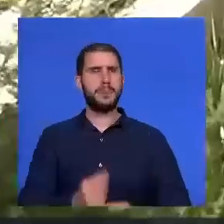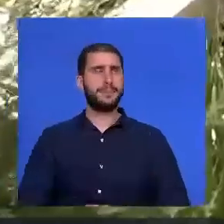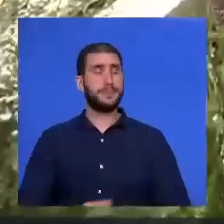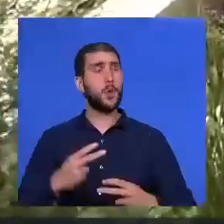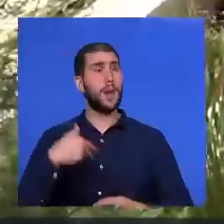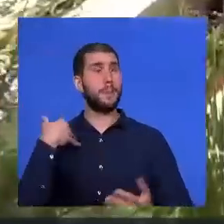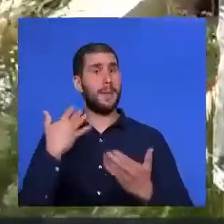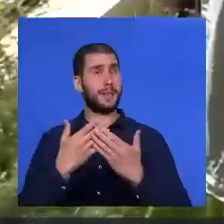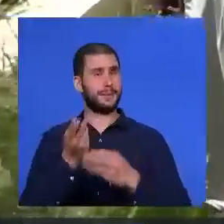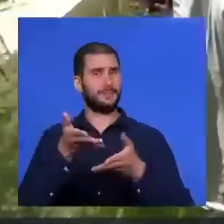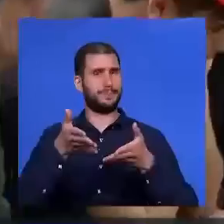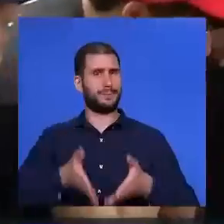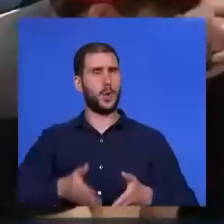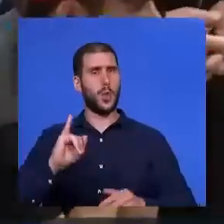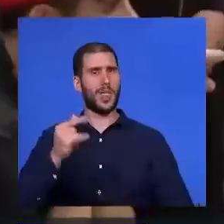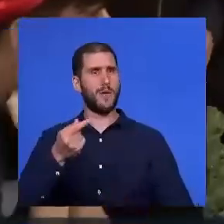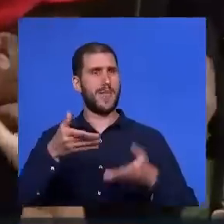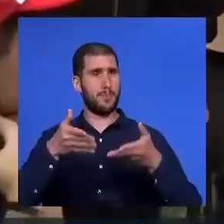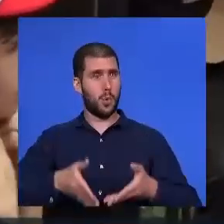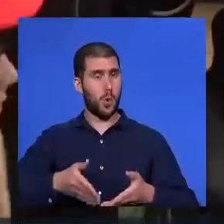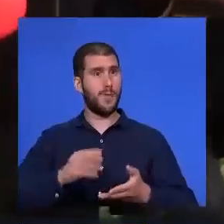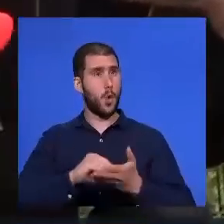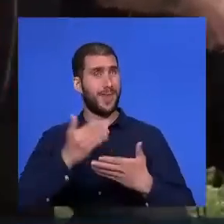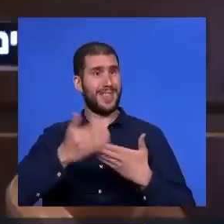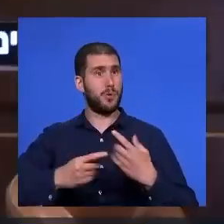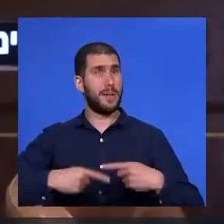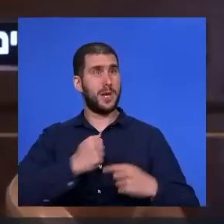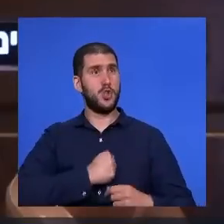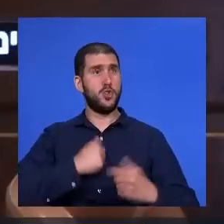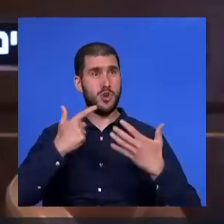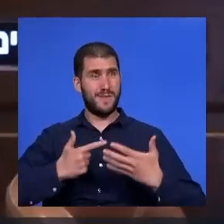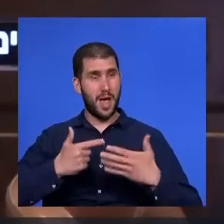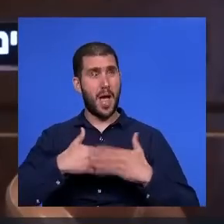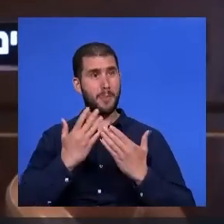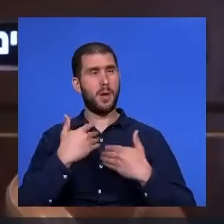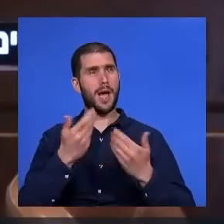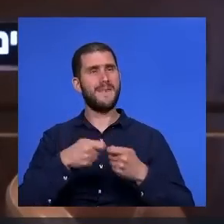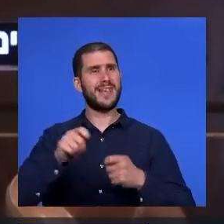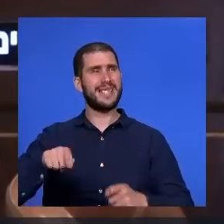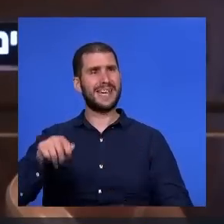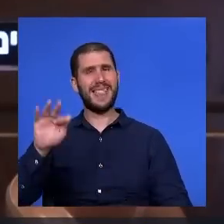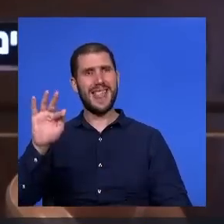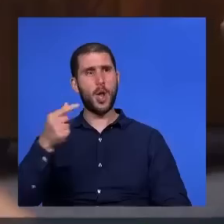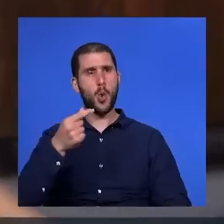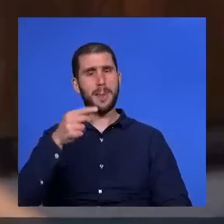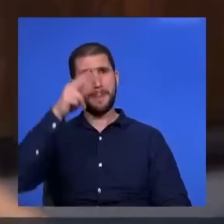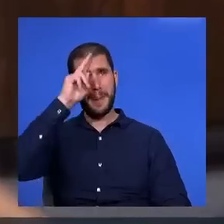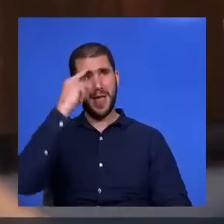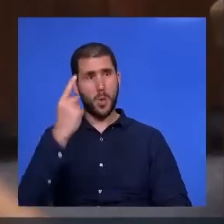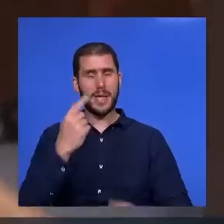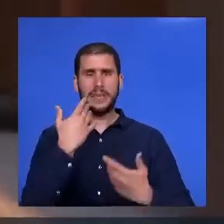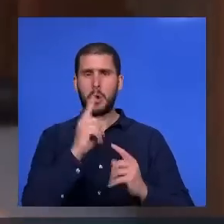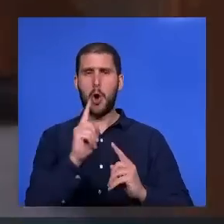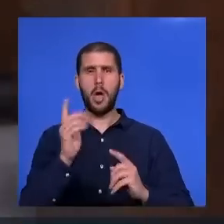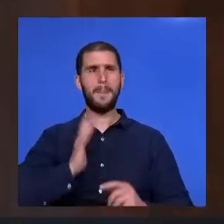יומיים עברו מאז הובא יונתן גפן למנוחות, ועותרם הסתיימו ימי השבעה, הבוקר סיפקה חברת הכנסת טלי גוטליב מהליכוד הסבר לא